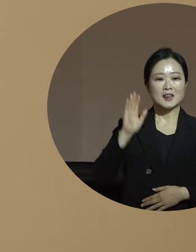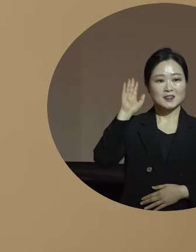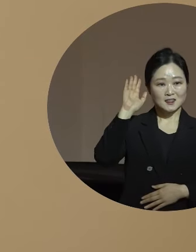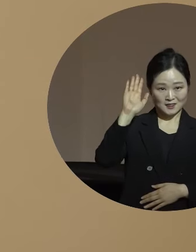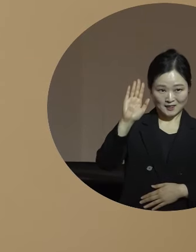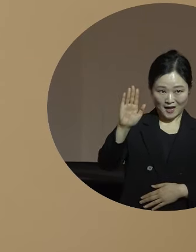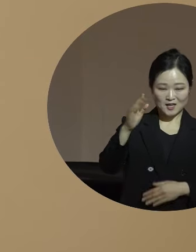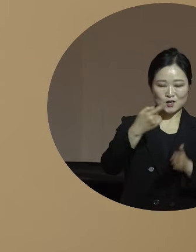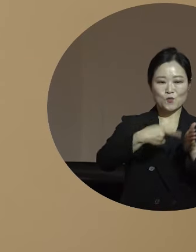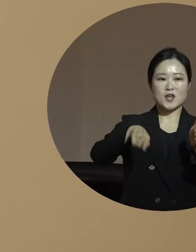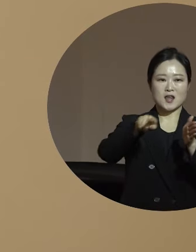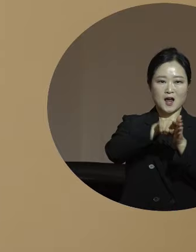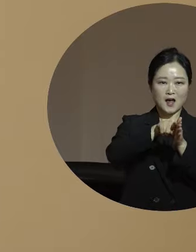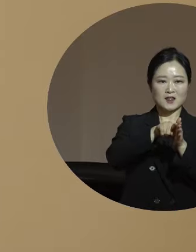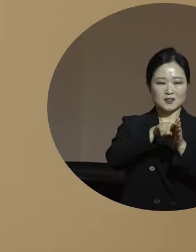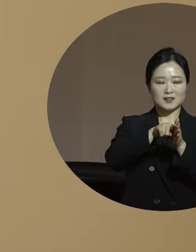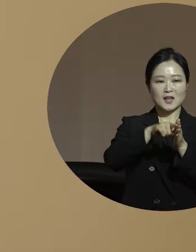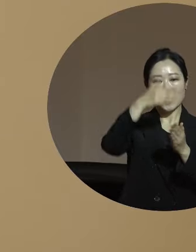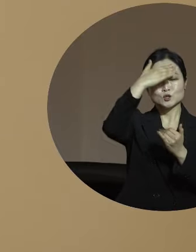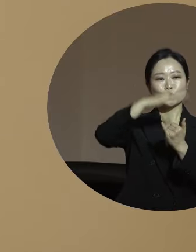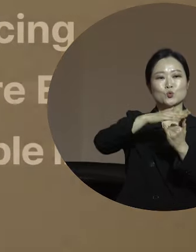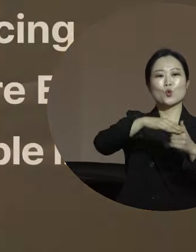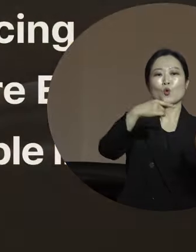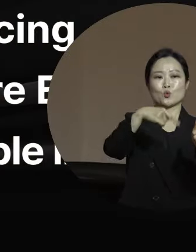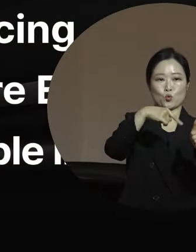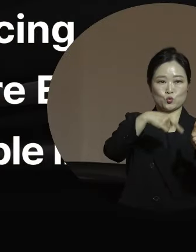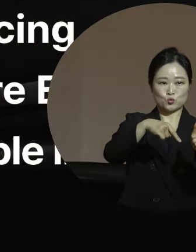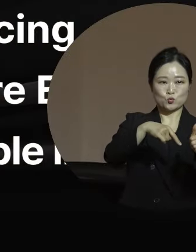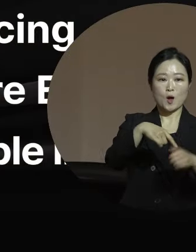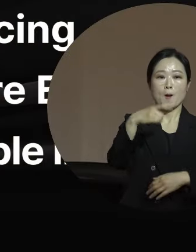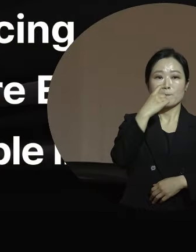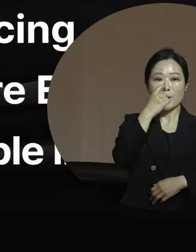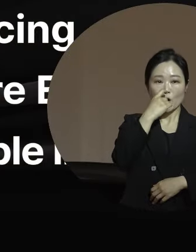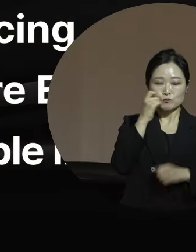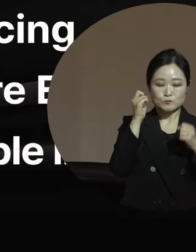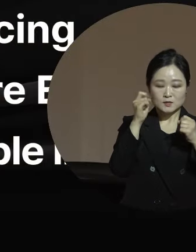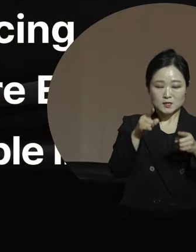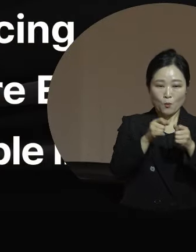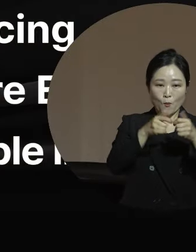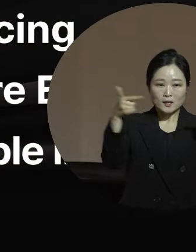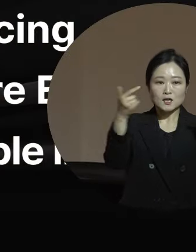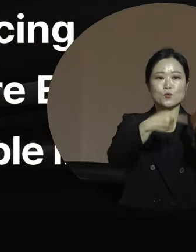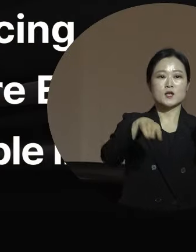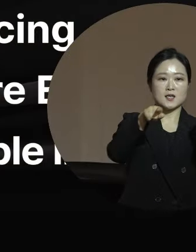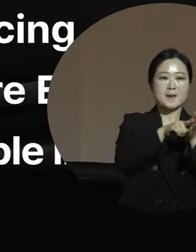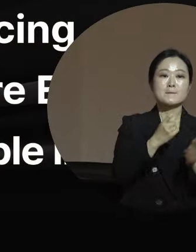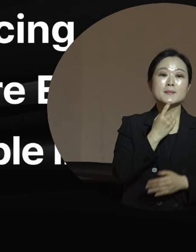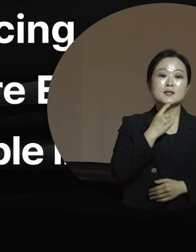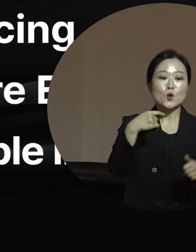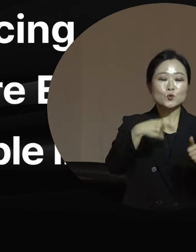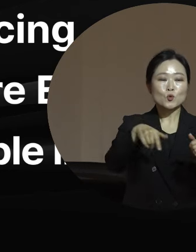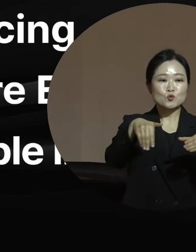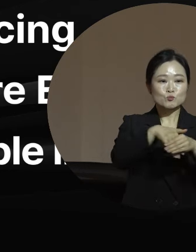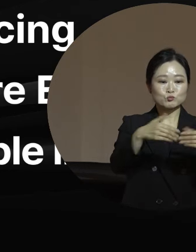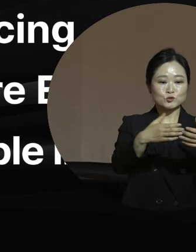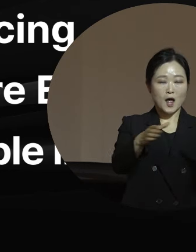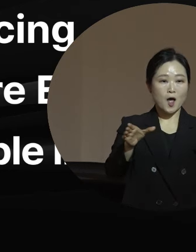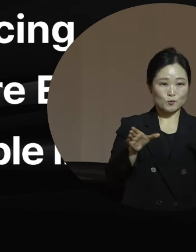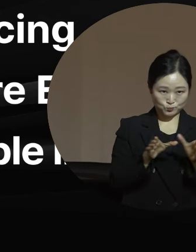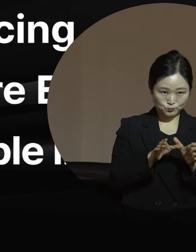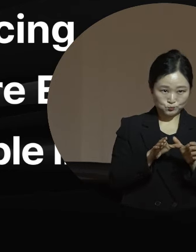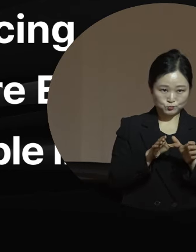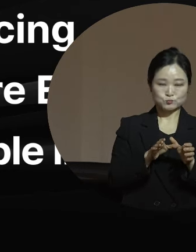교육 핀란드 아동 청소년을 위한 접근성 확대에 대해 핀란드 교육문화부 장관